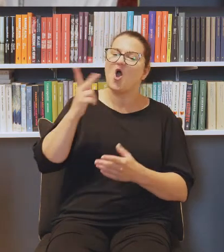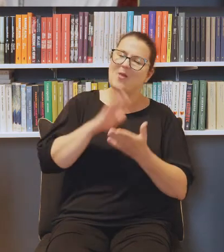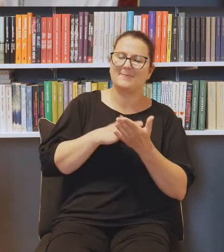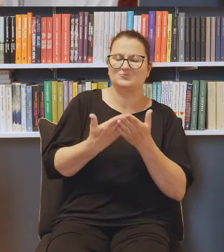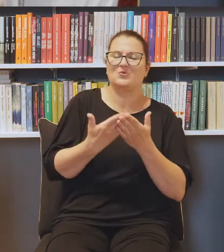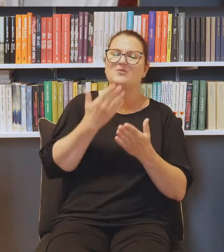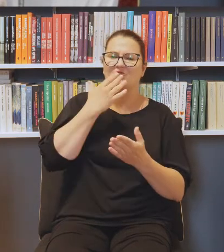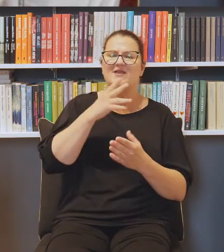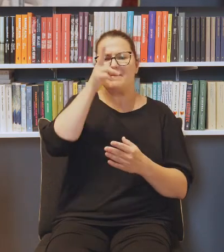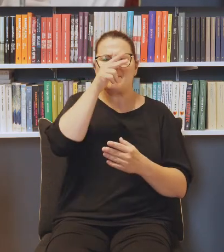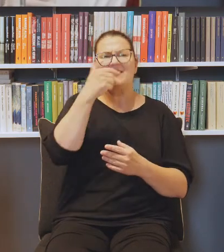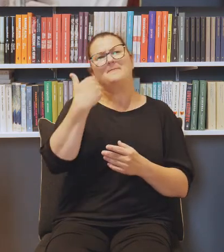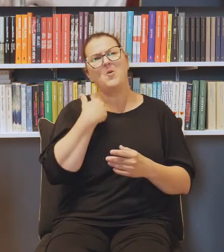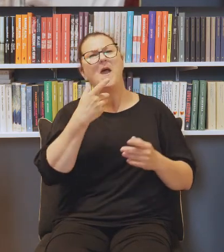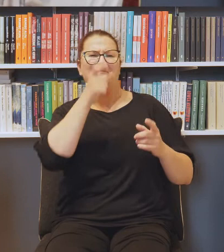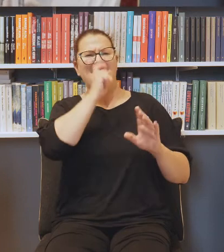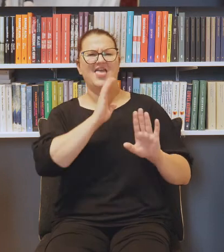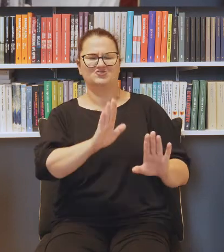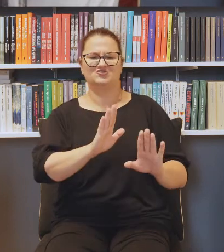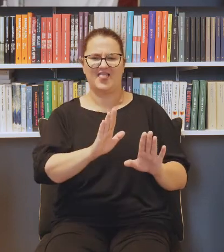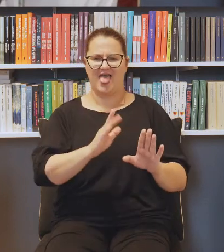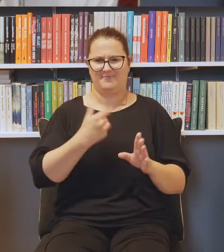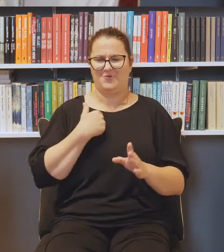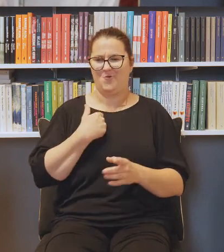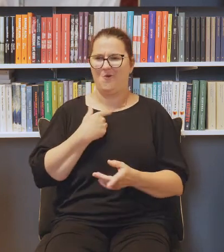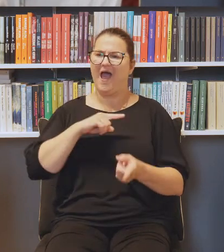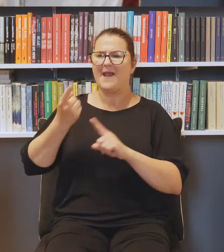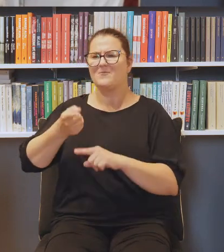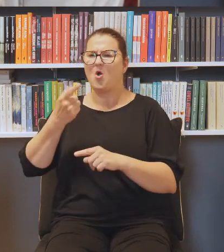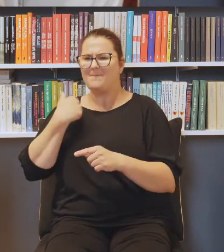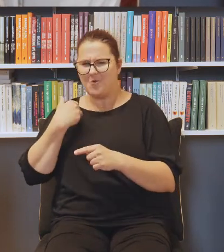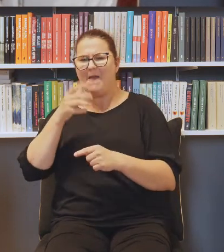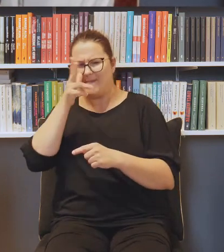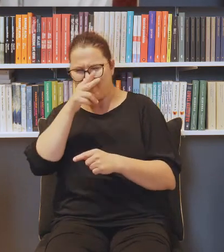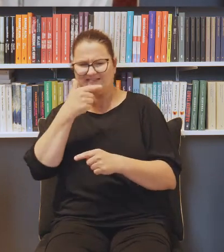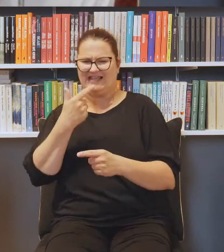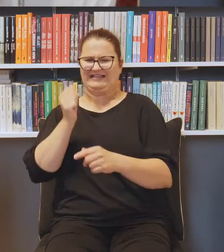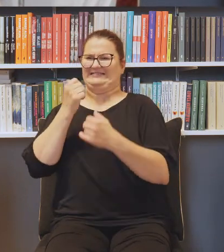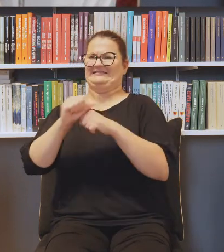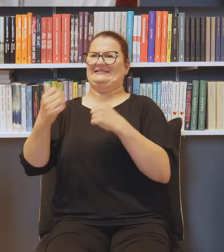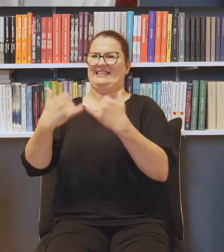Pabianicach i nie było tak źle. A ja byłem w Pabianicach i tam nie jest tak.